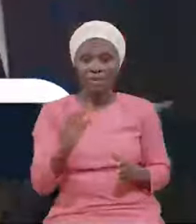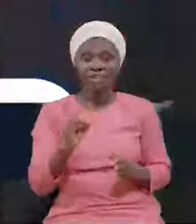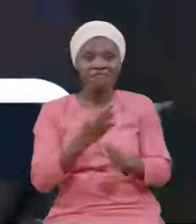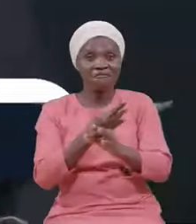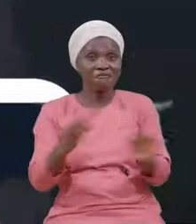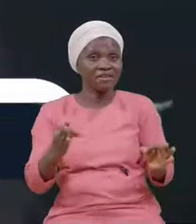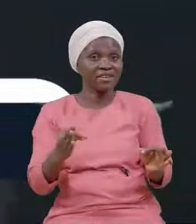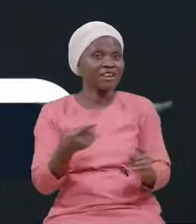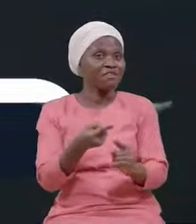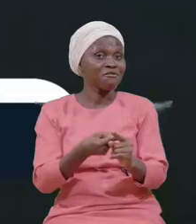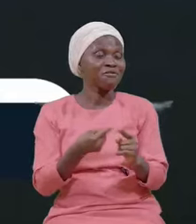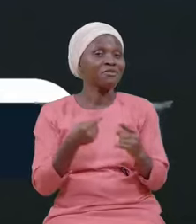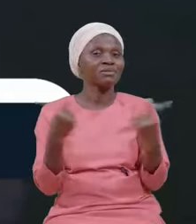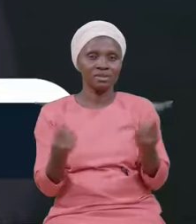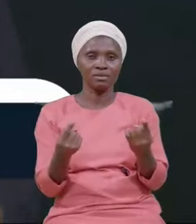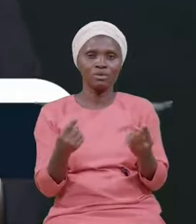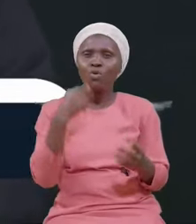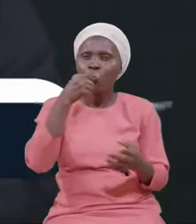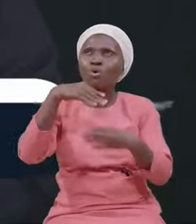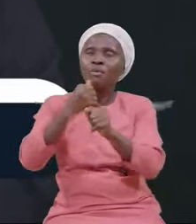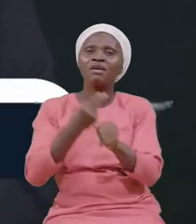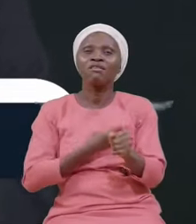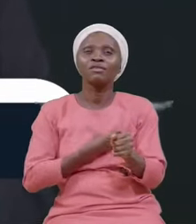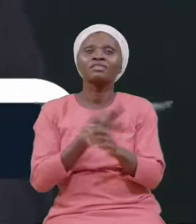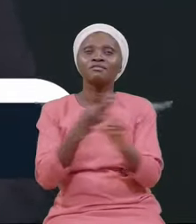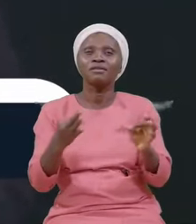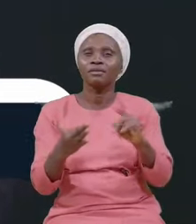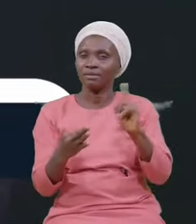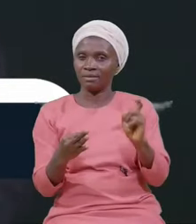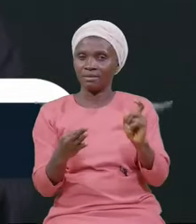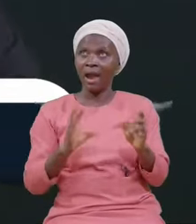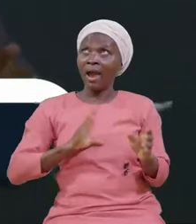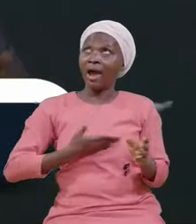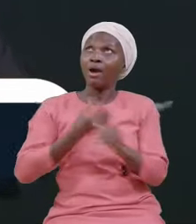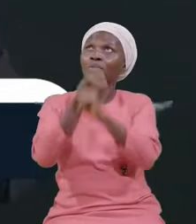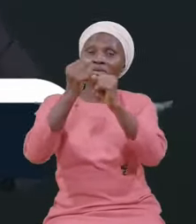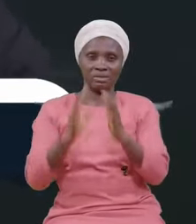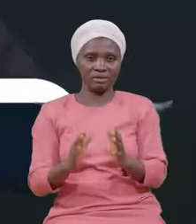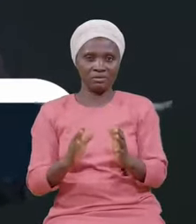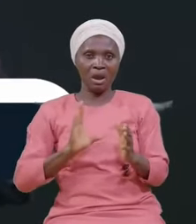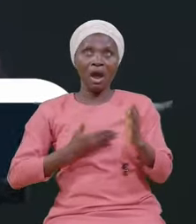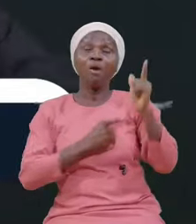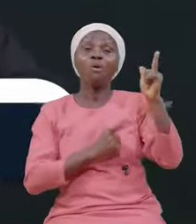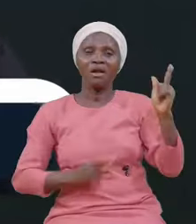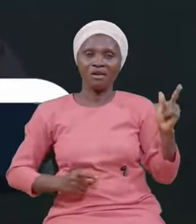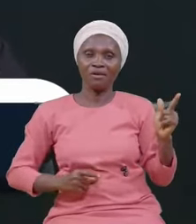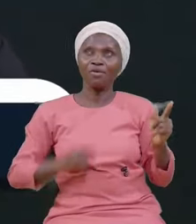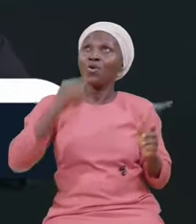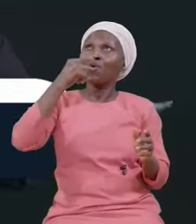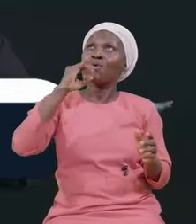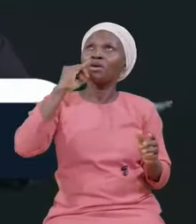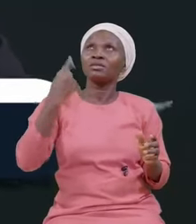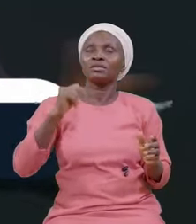Mais maintenant, étant affranchi du péché, qui nous a affranchi du péché? Le Sauveur, notre Seigneur, qui est le